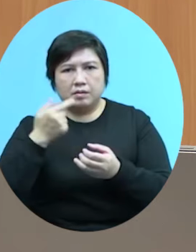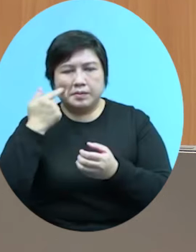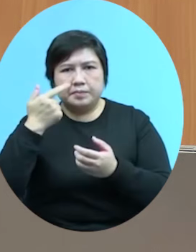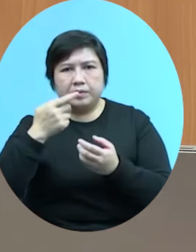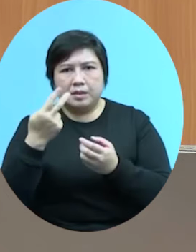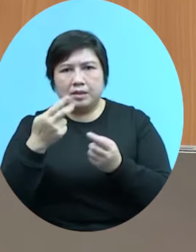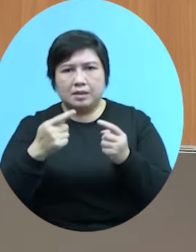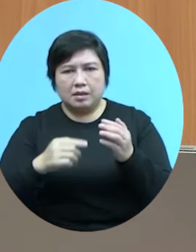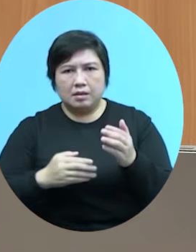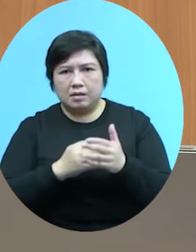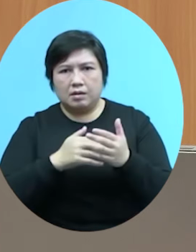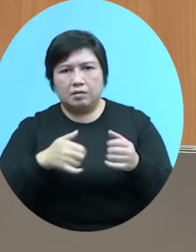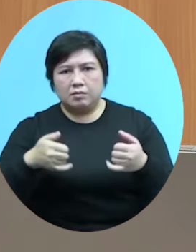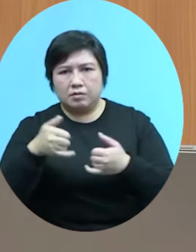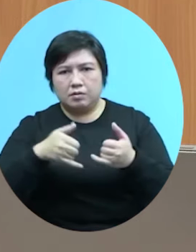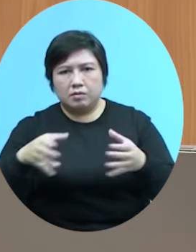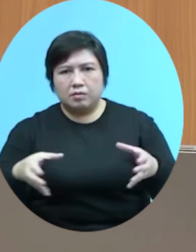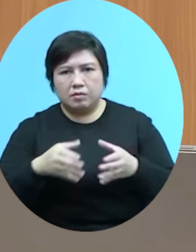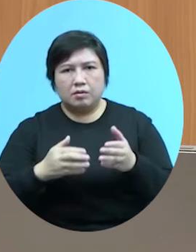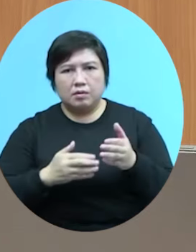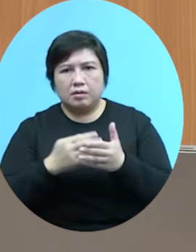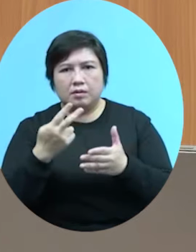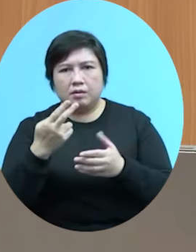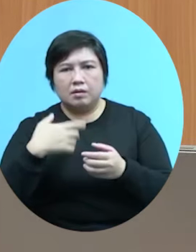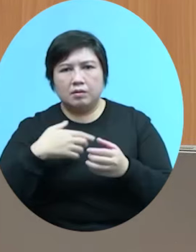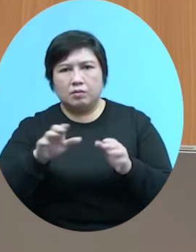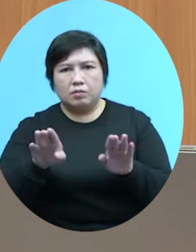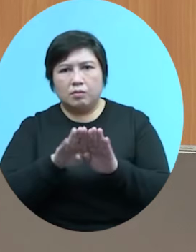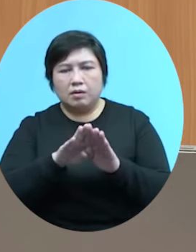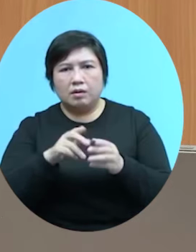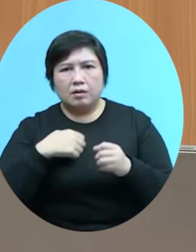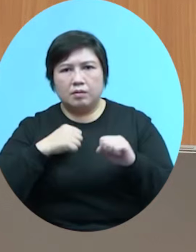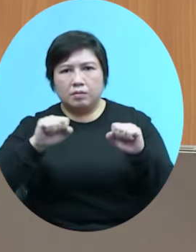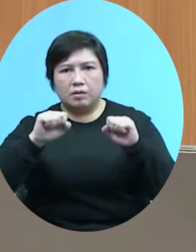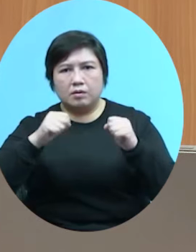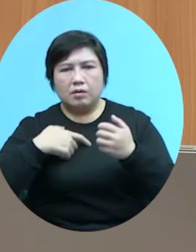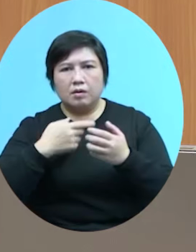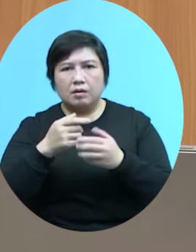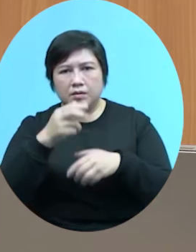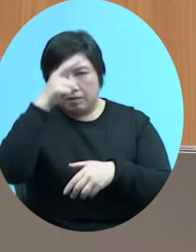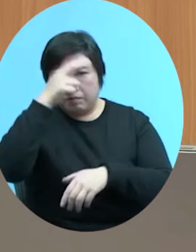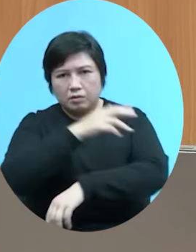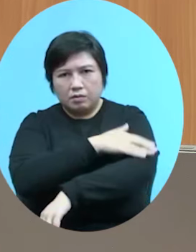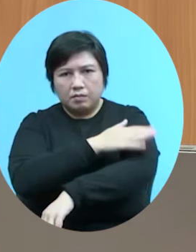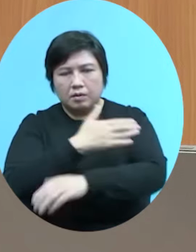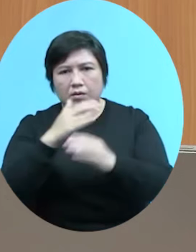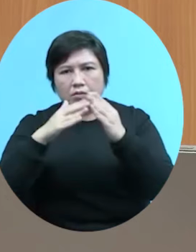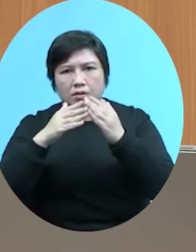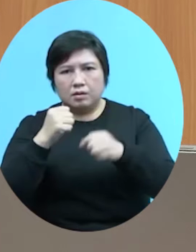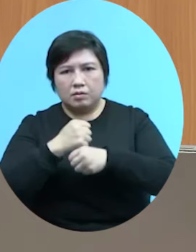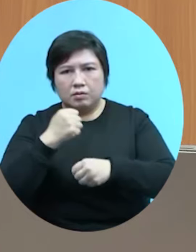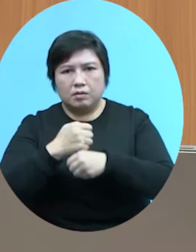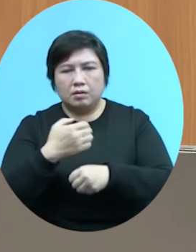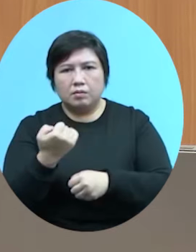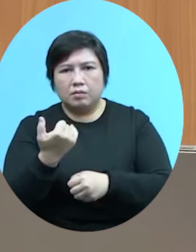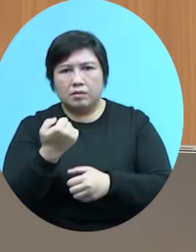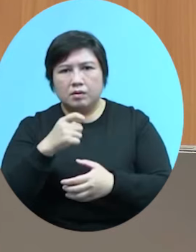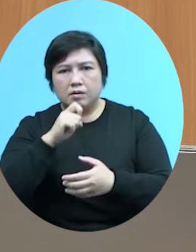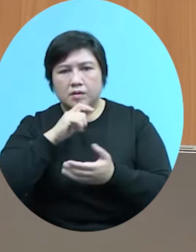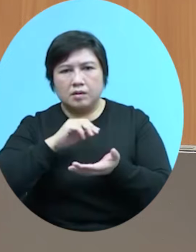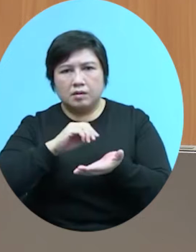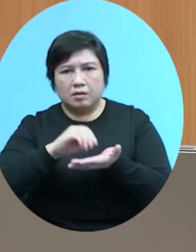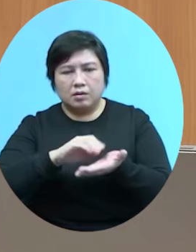聚令可能是停課關閉運動場所公務員在家工作那樣呢第二條問題想問問其實有個確診